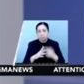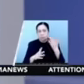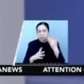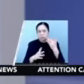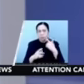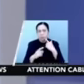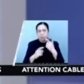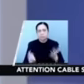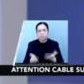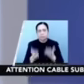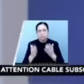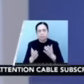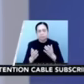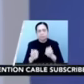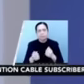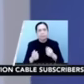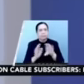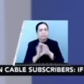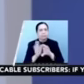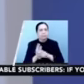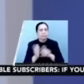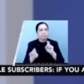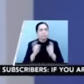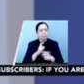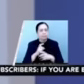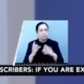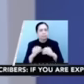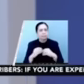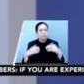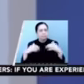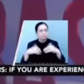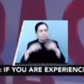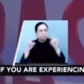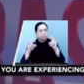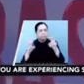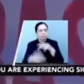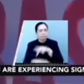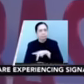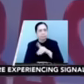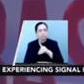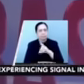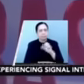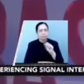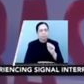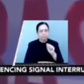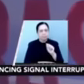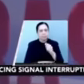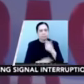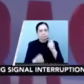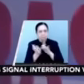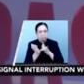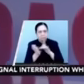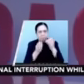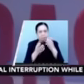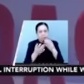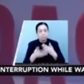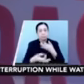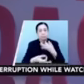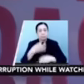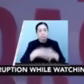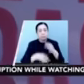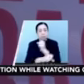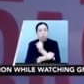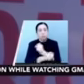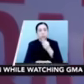isinusulong na charter change at pagdinig sa tinaguriang PIDEA leaks. Pasunod niyan, idineklara bilang kapalit si Senador Chis Escudero